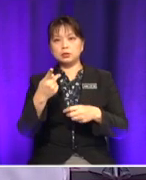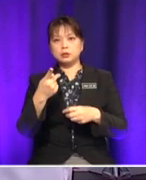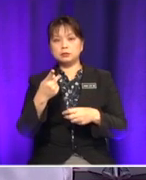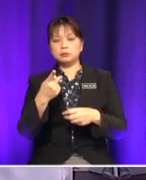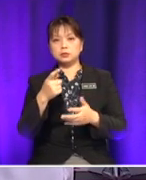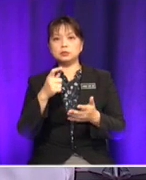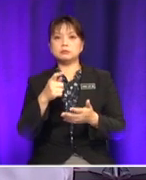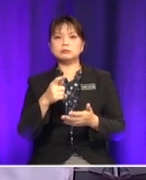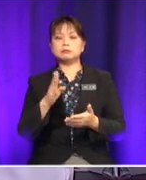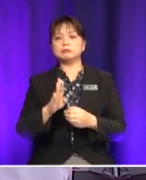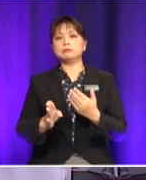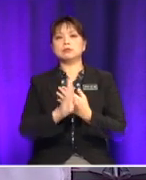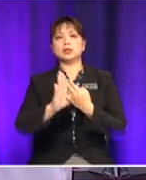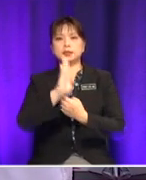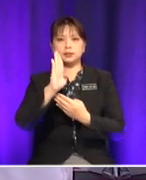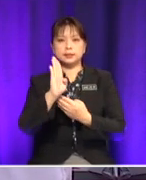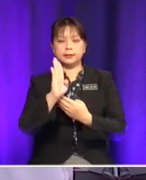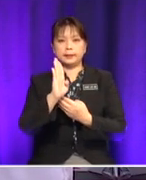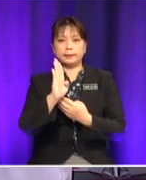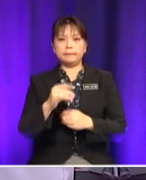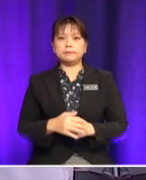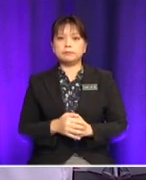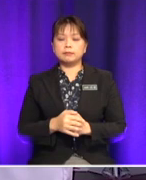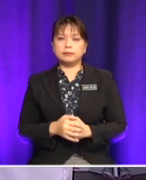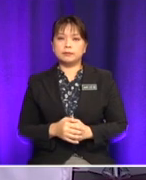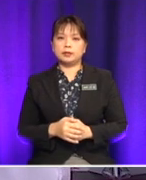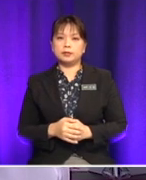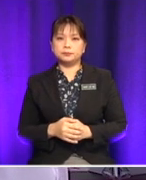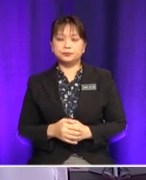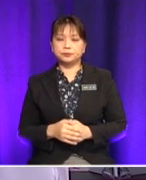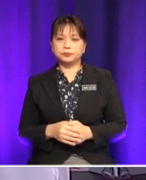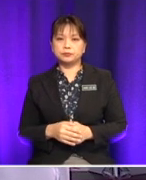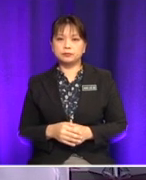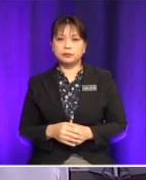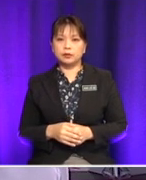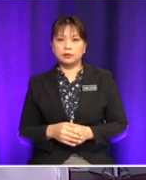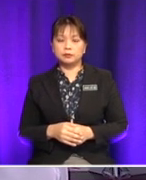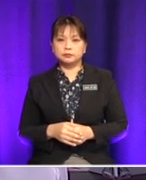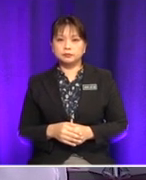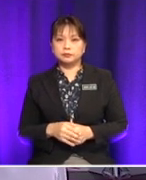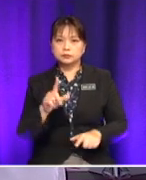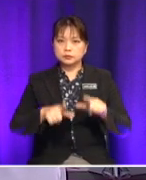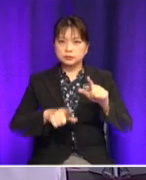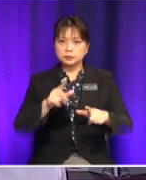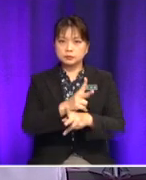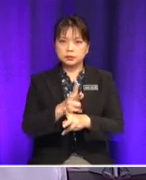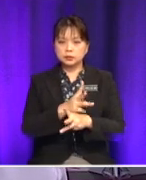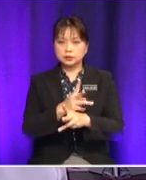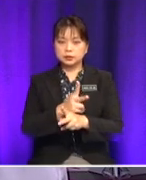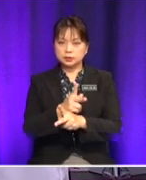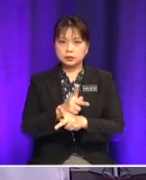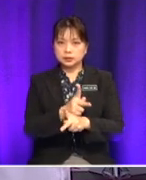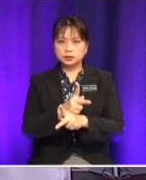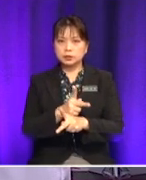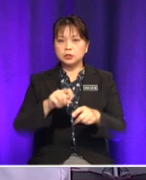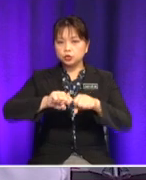sesuatupun Nah kan jadi mengelakkan kemalangan eh langkah berjaga-jaga dijalankan supaya enggak dapatkan bacaannya